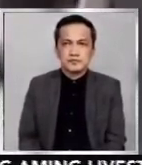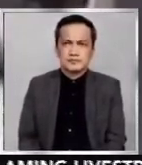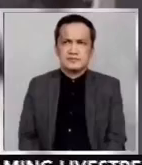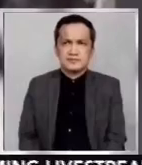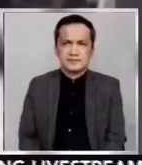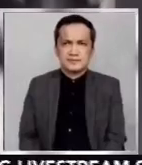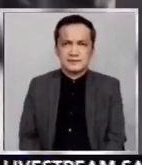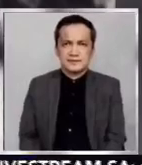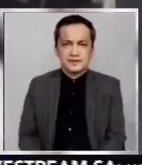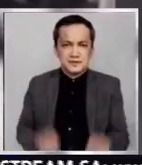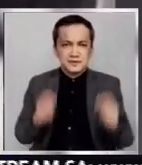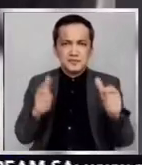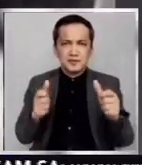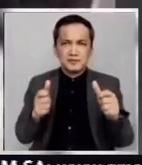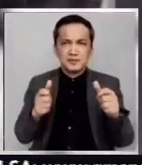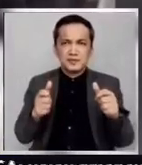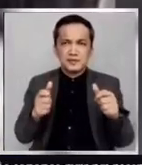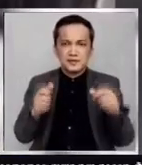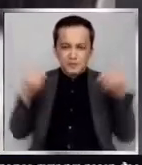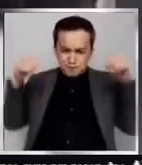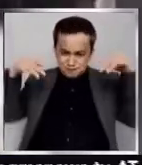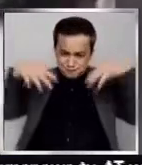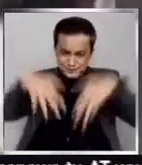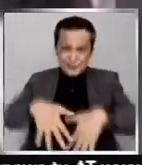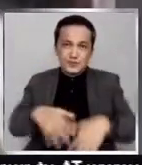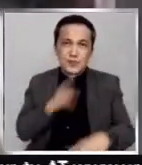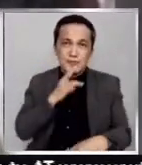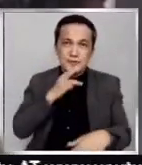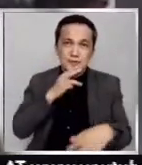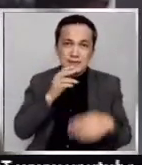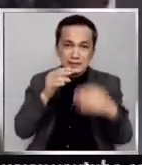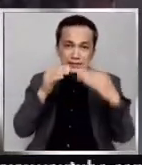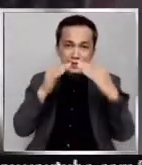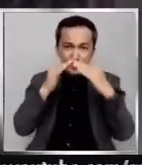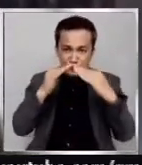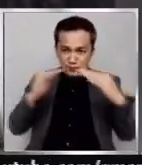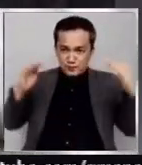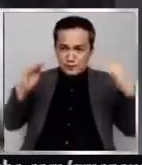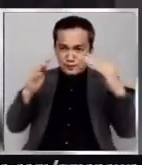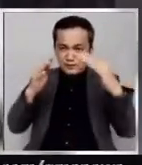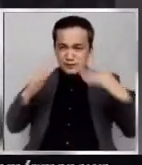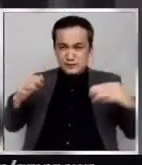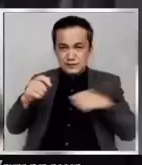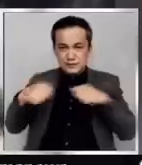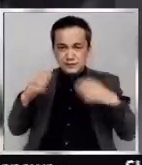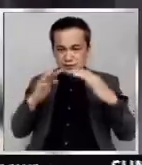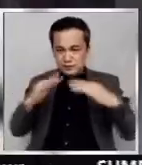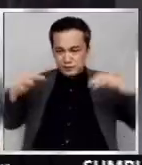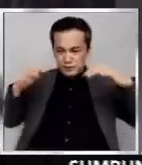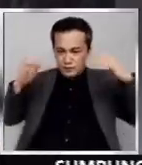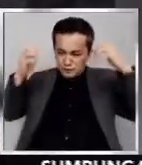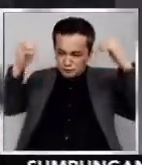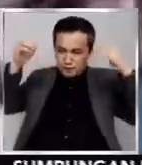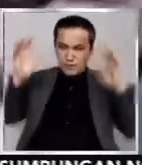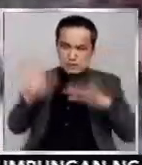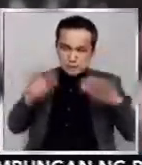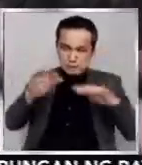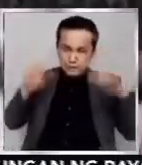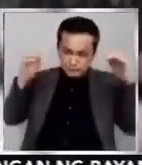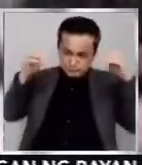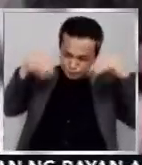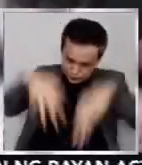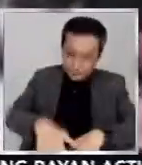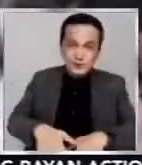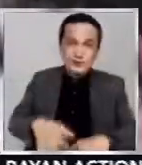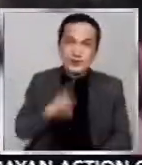Bigla kasing bumagsak sa kanila ang tubig na naipon sa trapal na ginawang bubong matapos ang maghapong pag-ulan sa lugar.